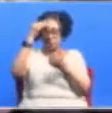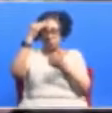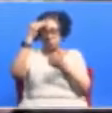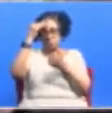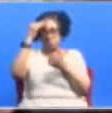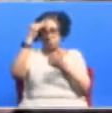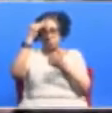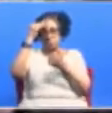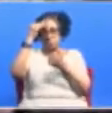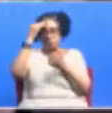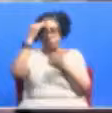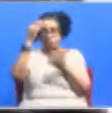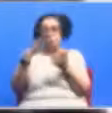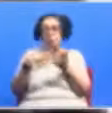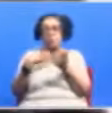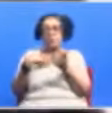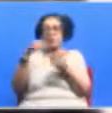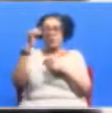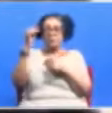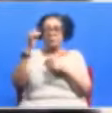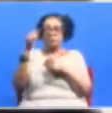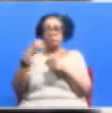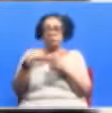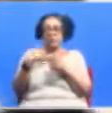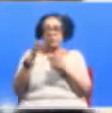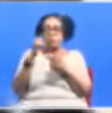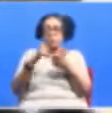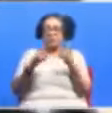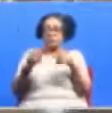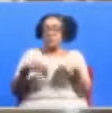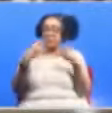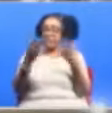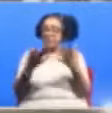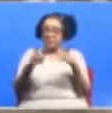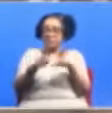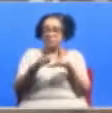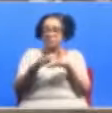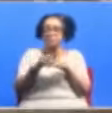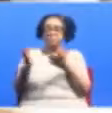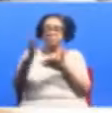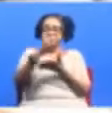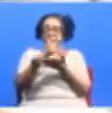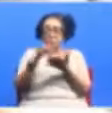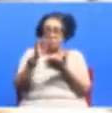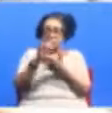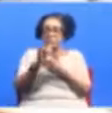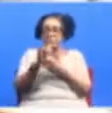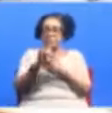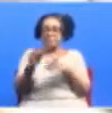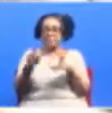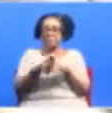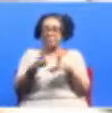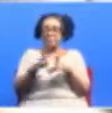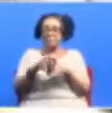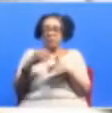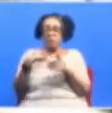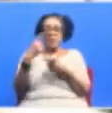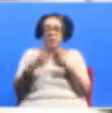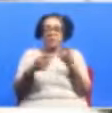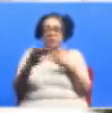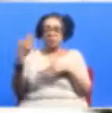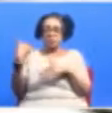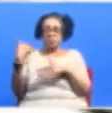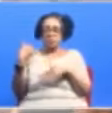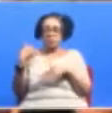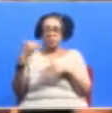kimasomo. They also want the government to move with speed and provide the report from the samples collected by doctors here a year